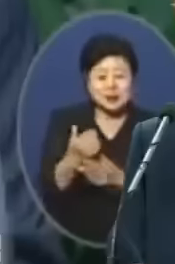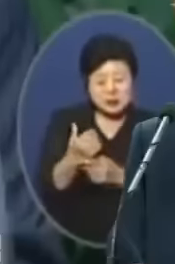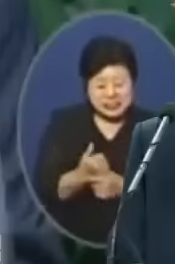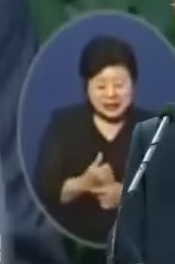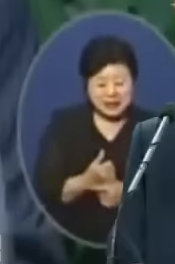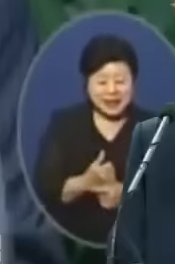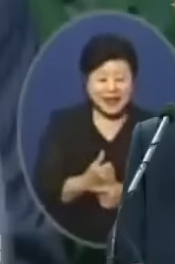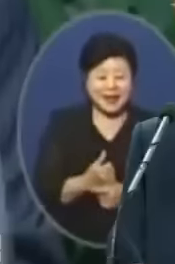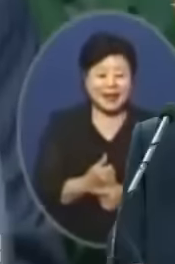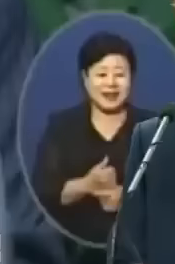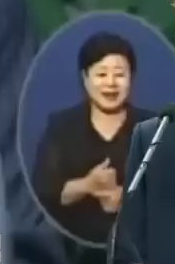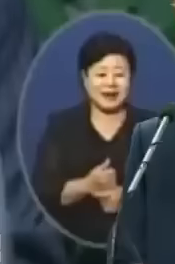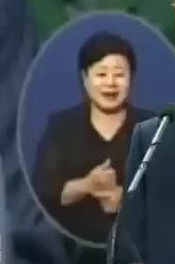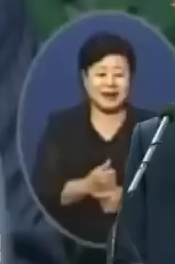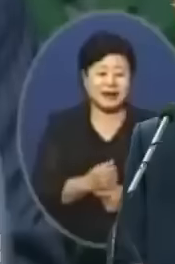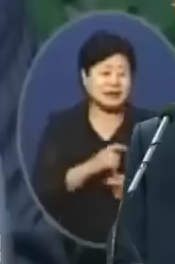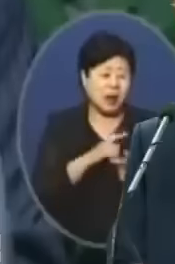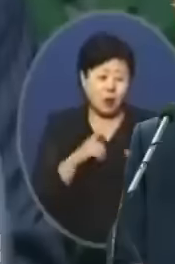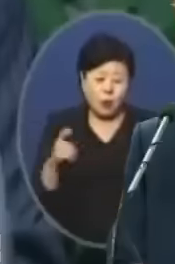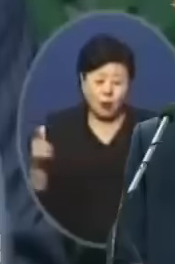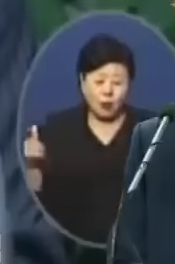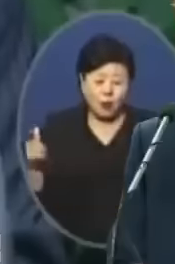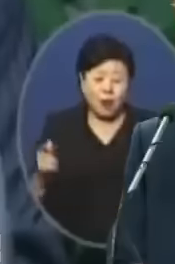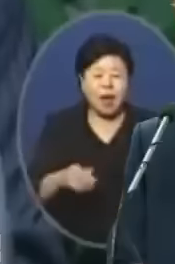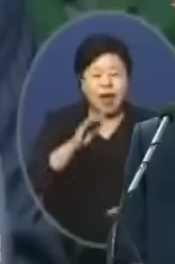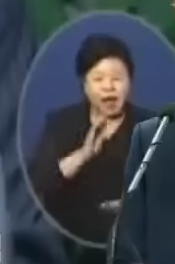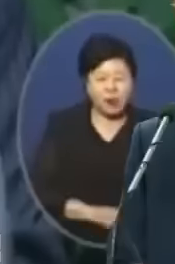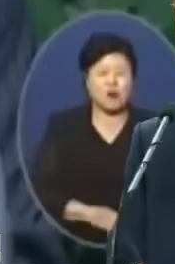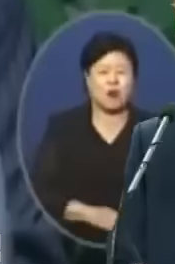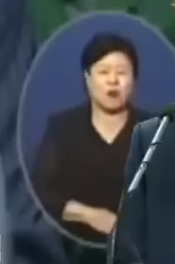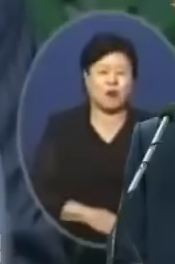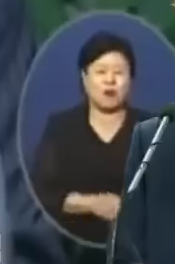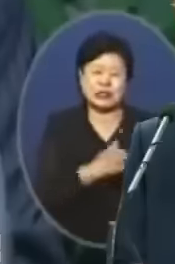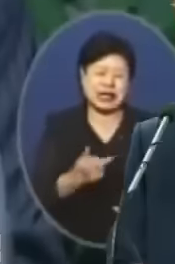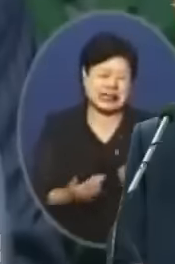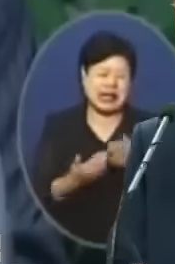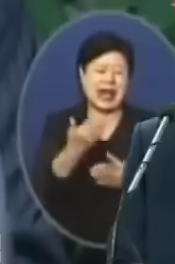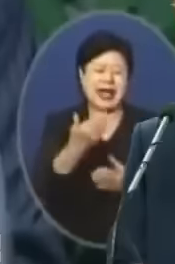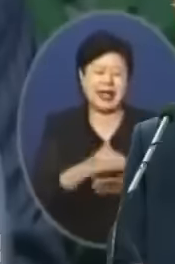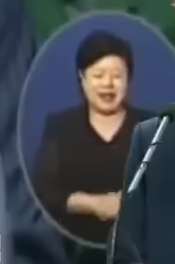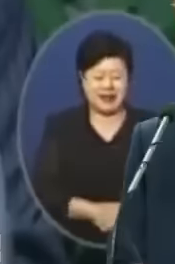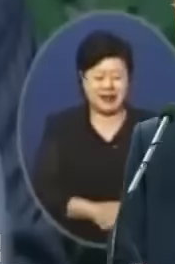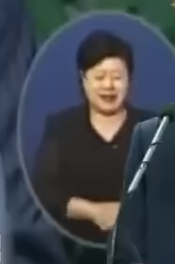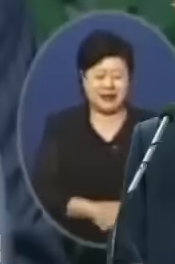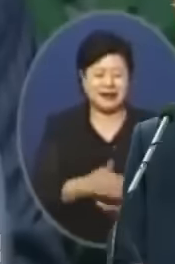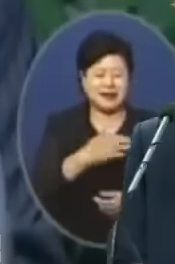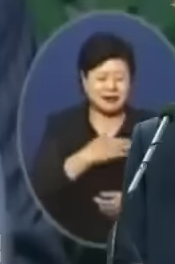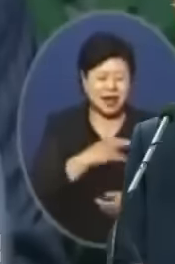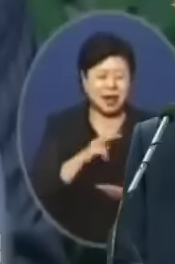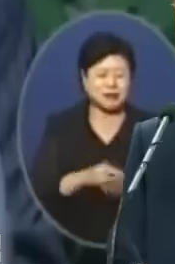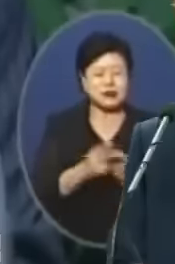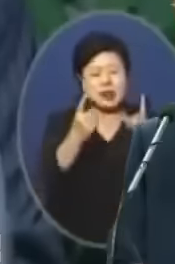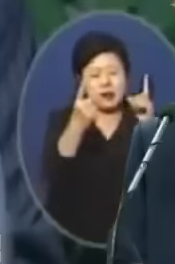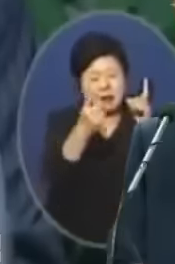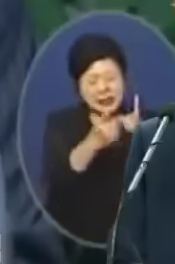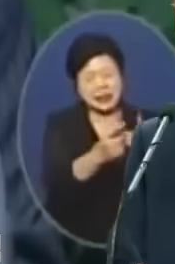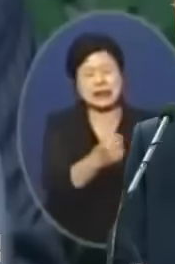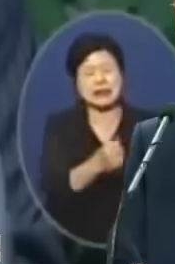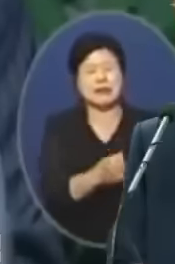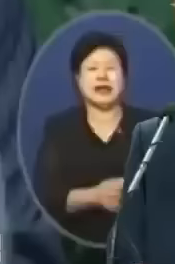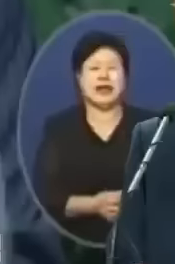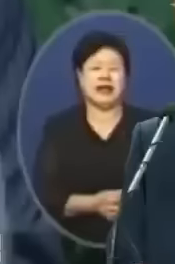의지합니다. 이렇게 하지 않고 아이고 내 죽겠다 이제 큰일 났다 나는 이 문제로 말미암아